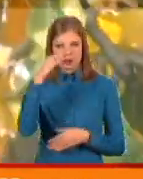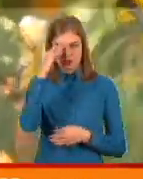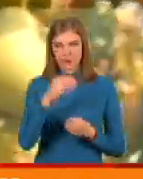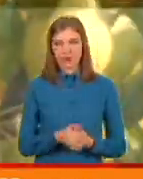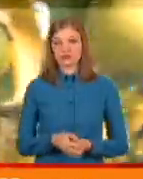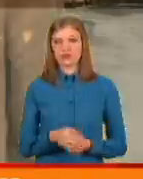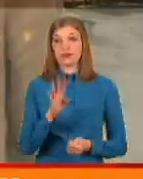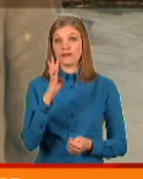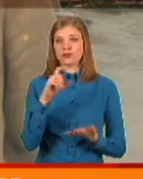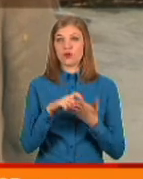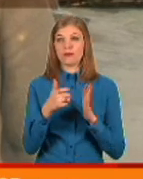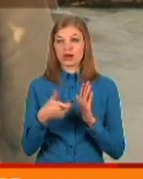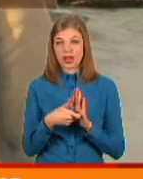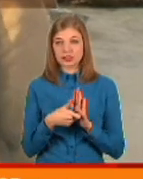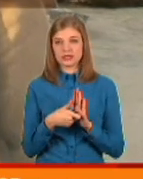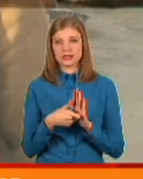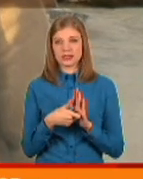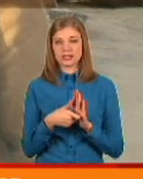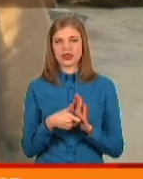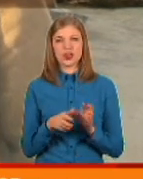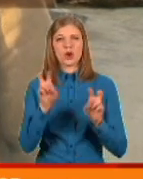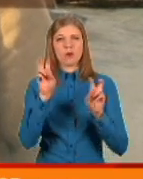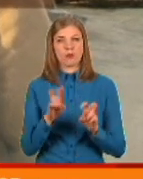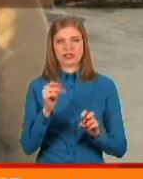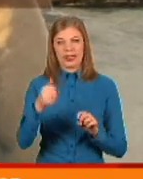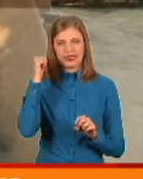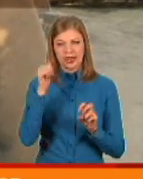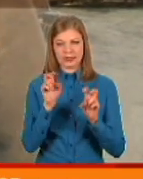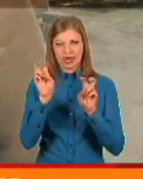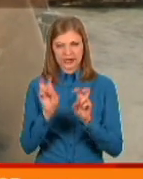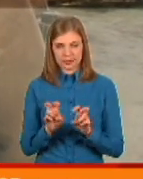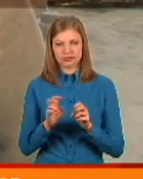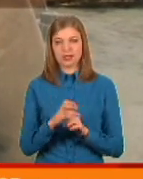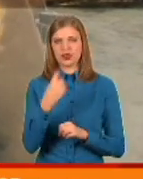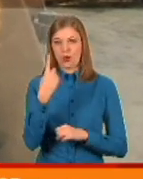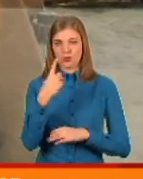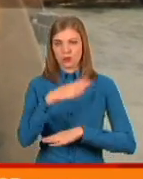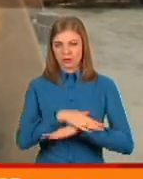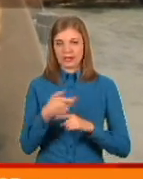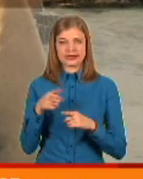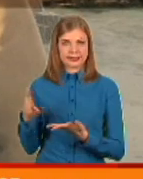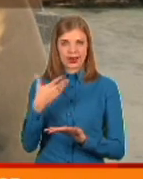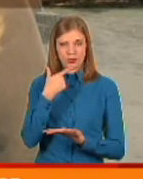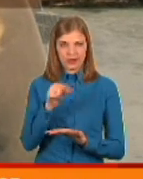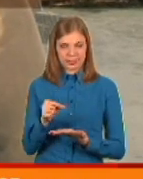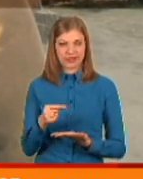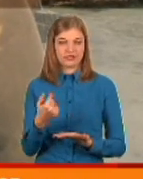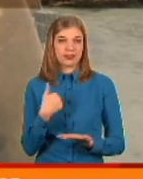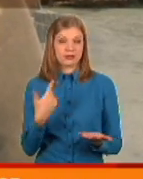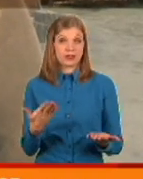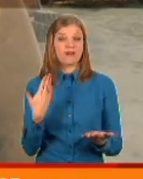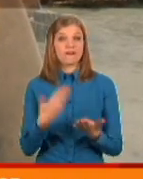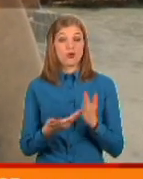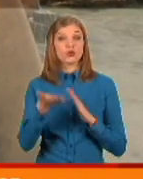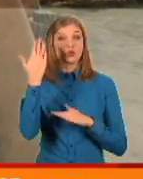В 4 класі посадила на задній ряд. На одну парту. Це ти красавиця, мене. От